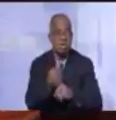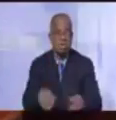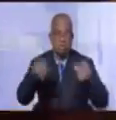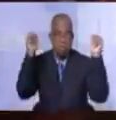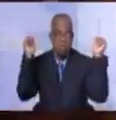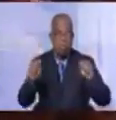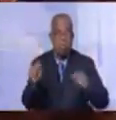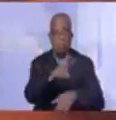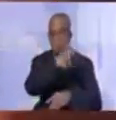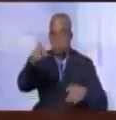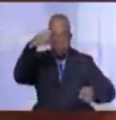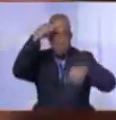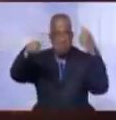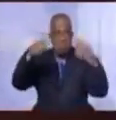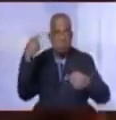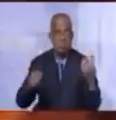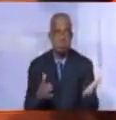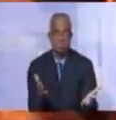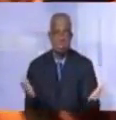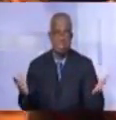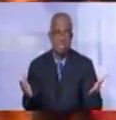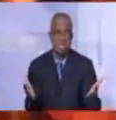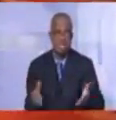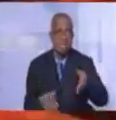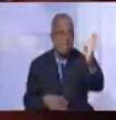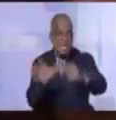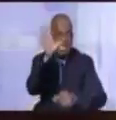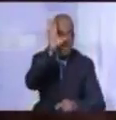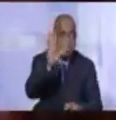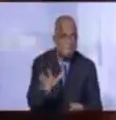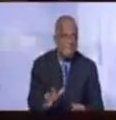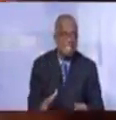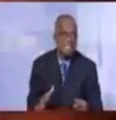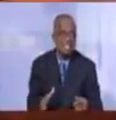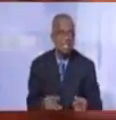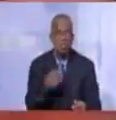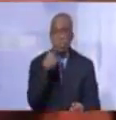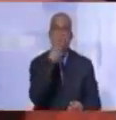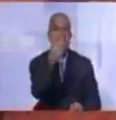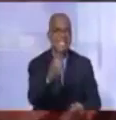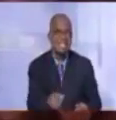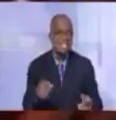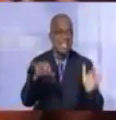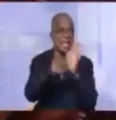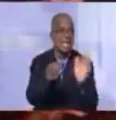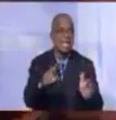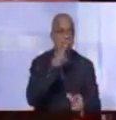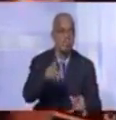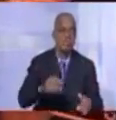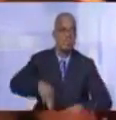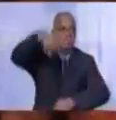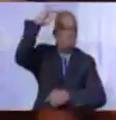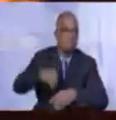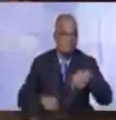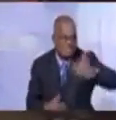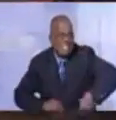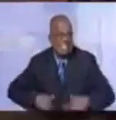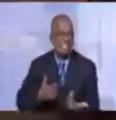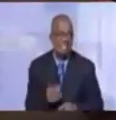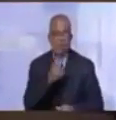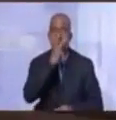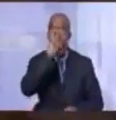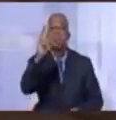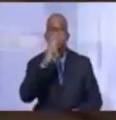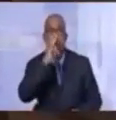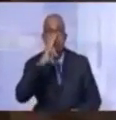des marchandises ont été saisies et les plus récalcitrants ont fait les frais. Comme ce jeune qui a défié les forces de l'ordre en fumant en public